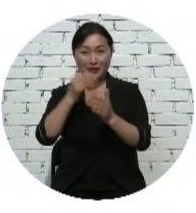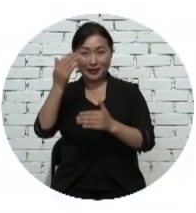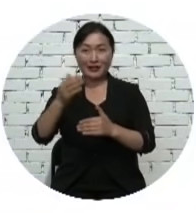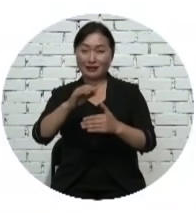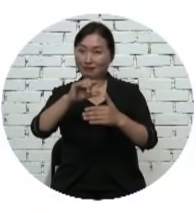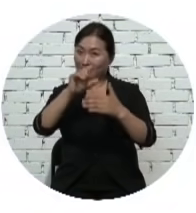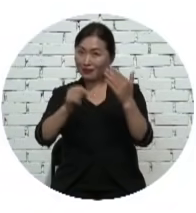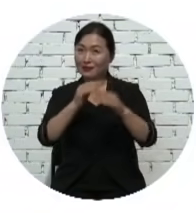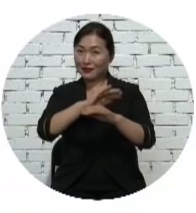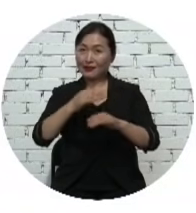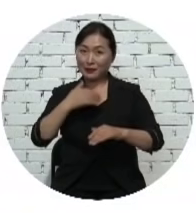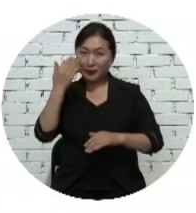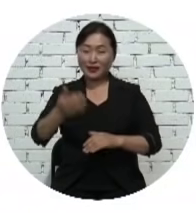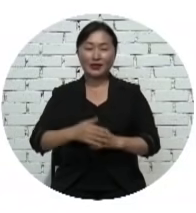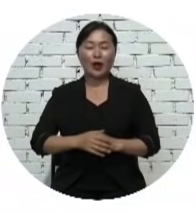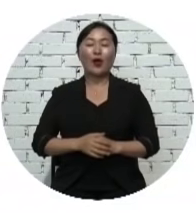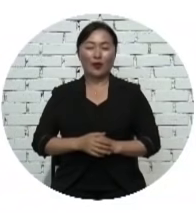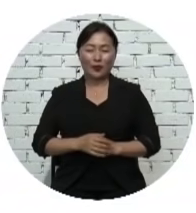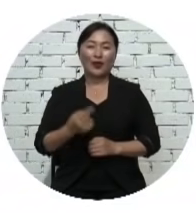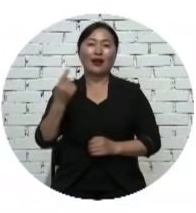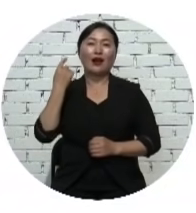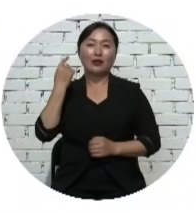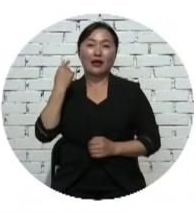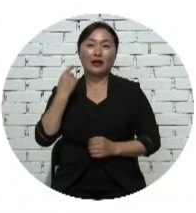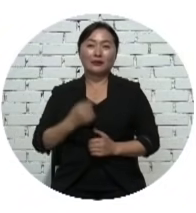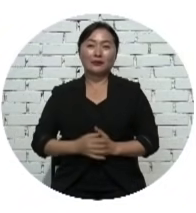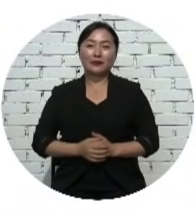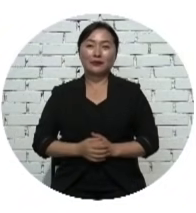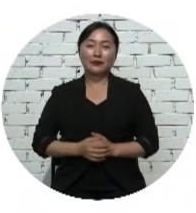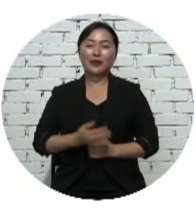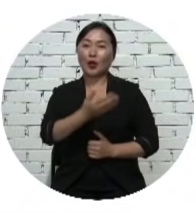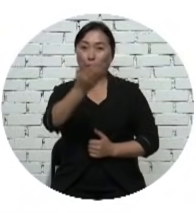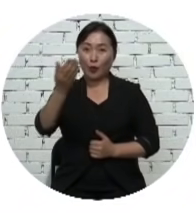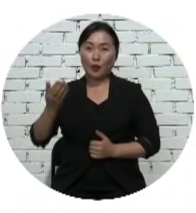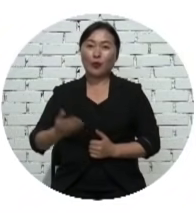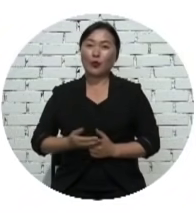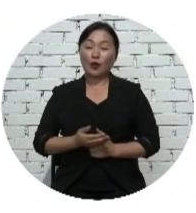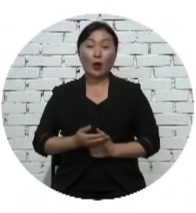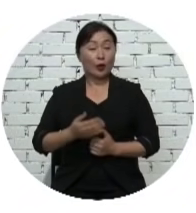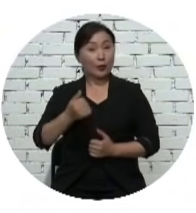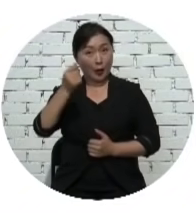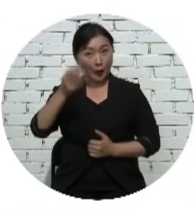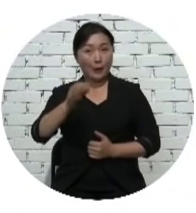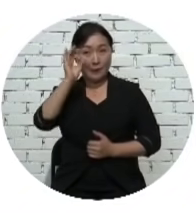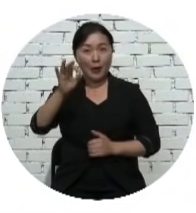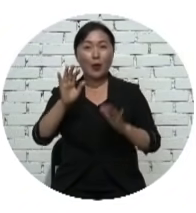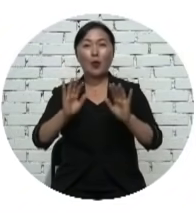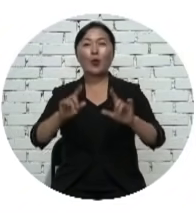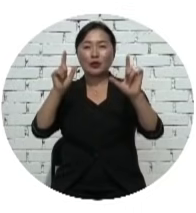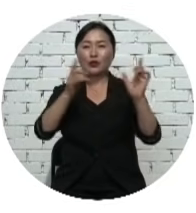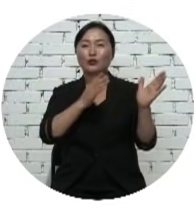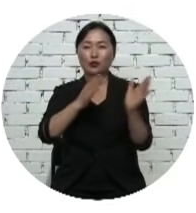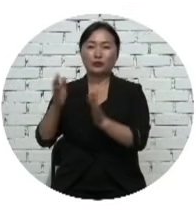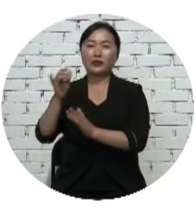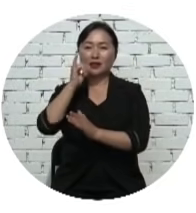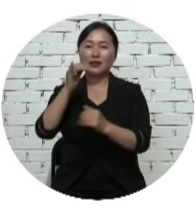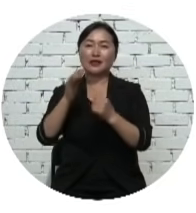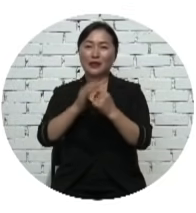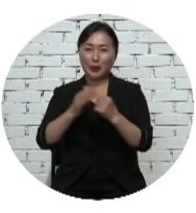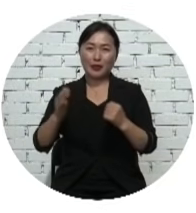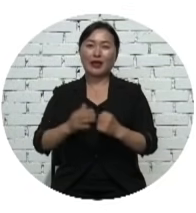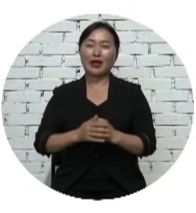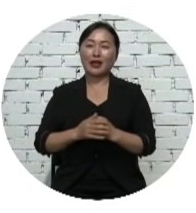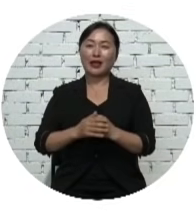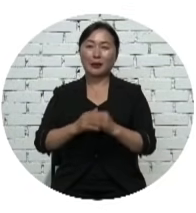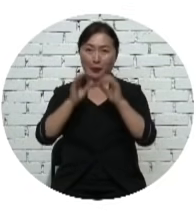진행이 됐는지? 아, 그럼요. 어제는 여러 번 봤고요. 예. 오늘은 뭐 제가 준비, 이것도 오늘하고